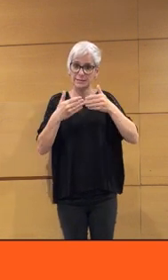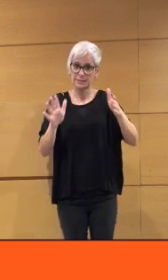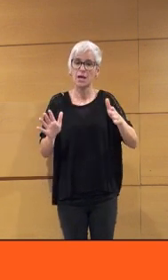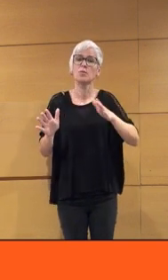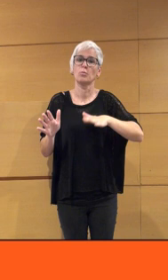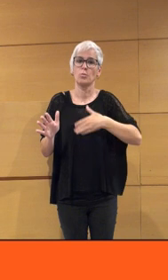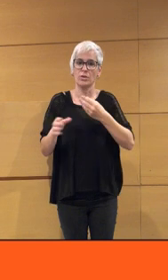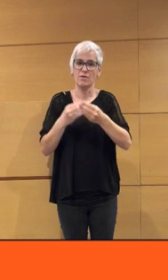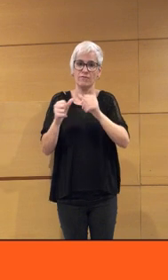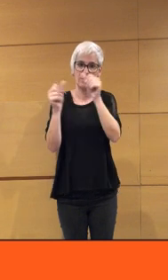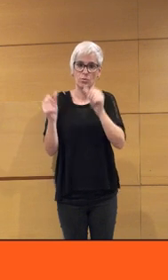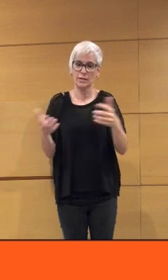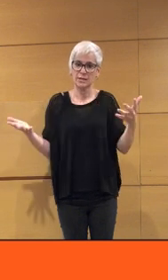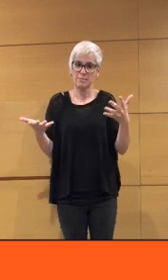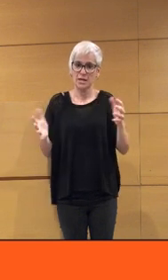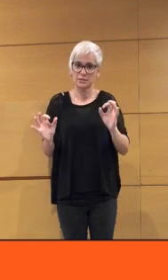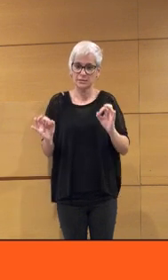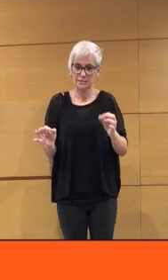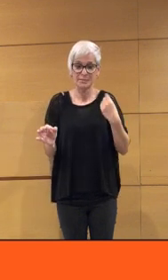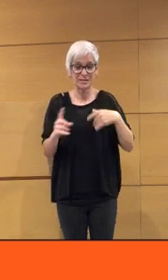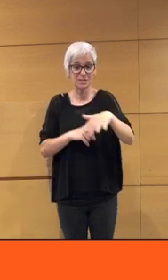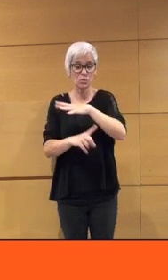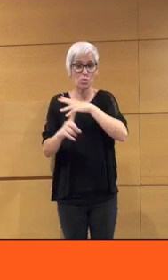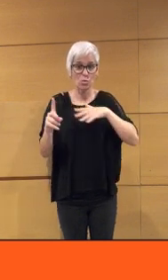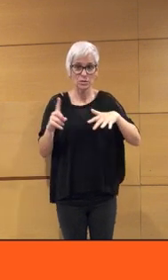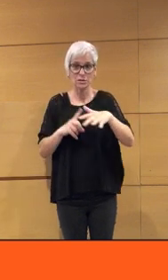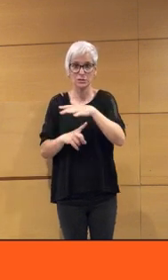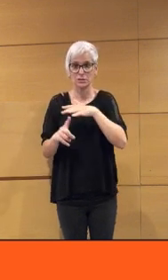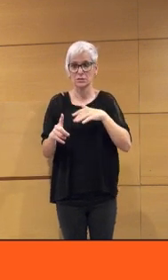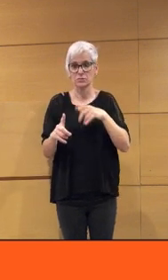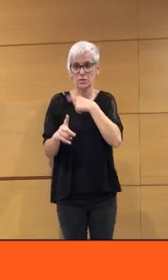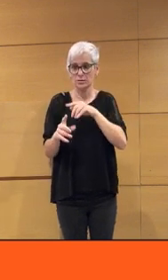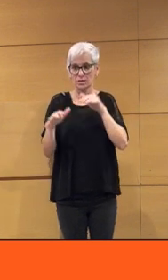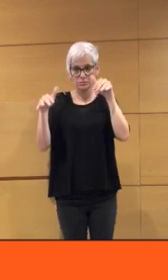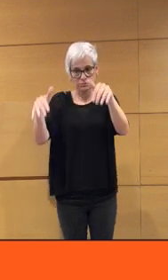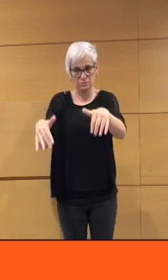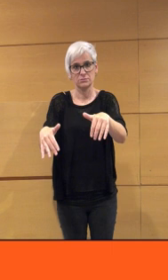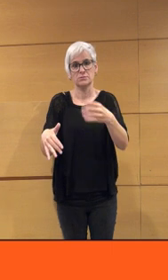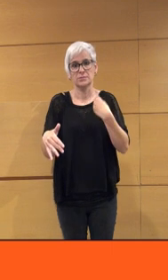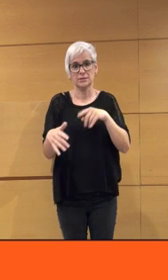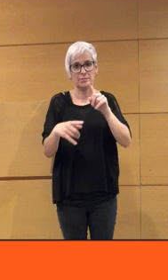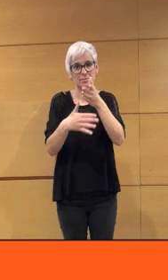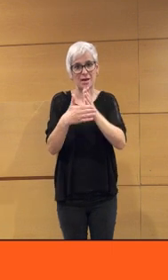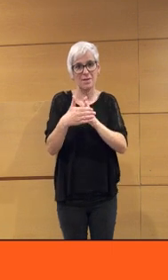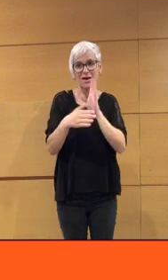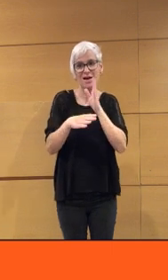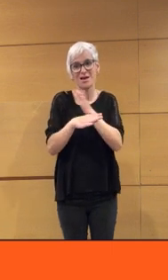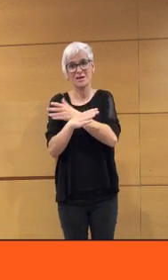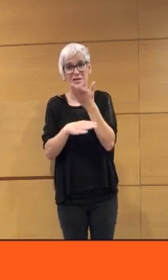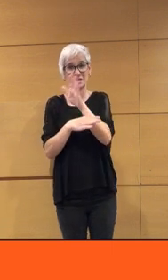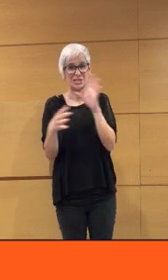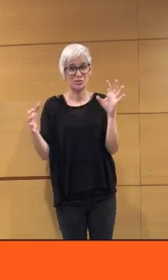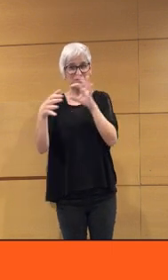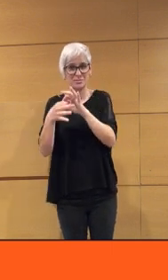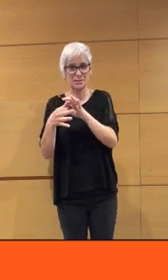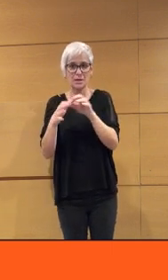tenir models de referència. I en aquests contextos és on estem treballant, i això encaixa amb la primera part de la meva presentació,